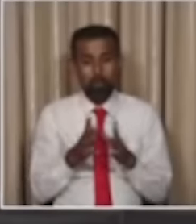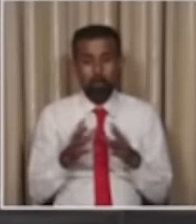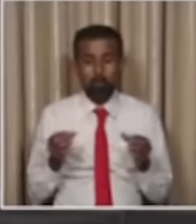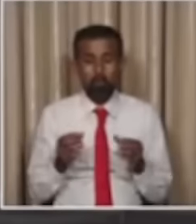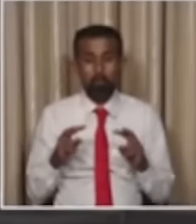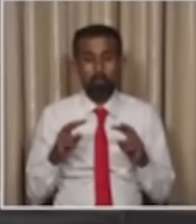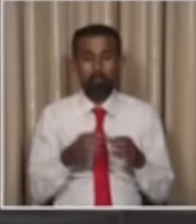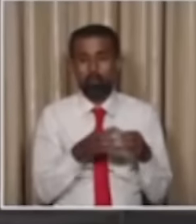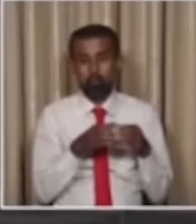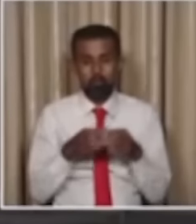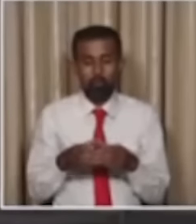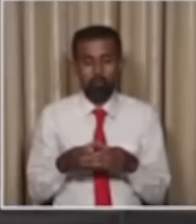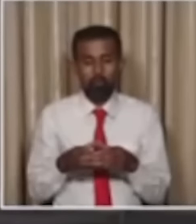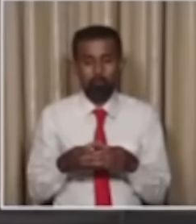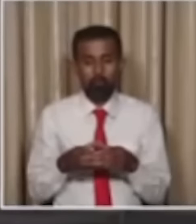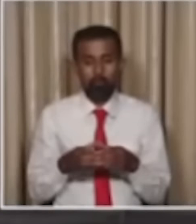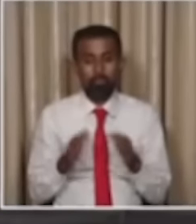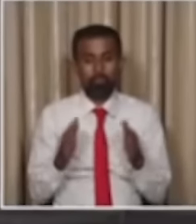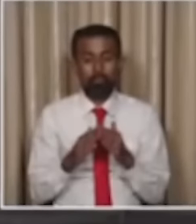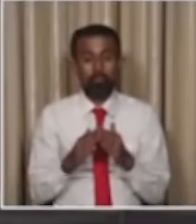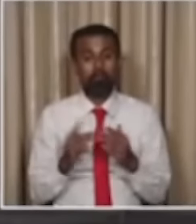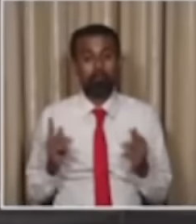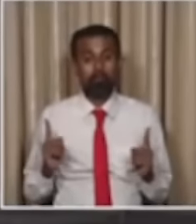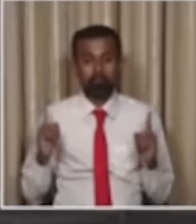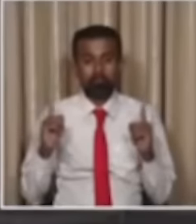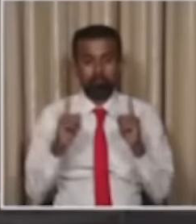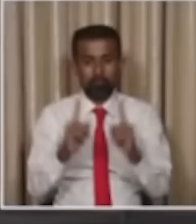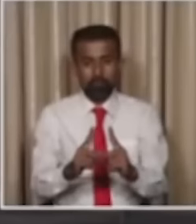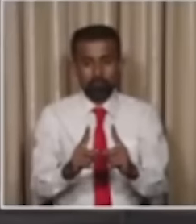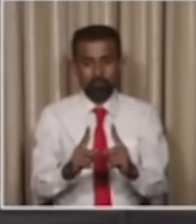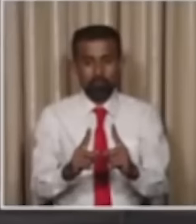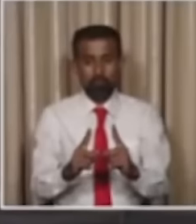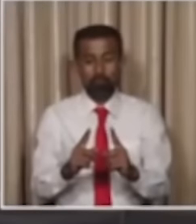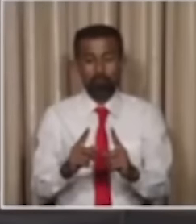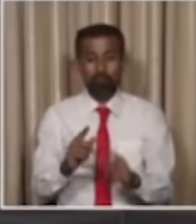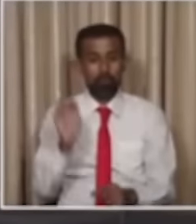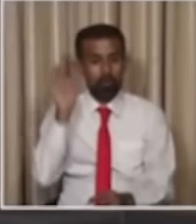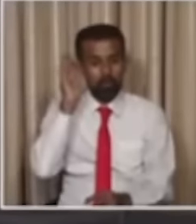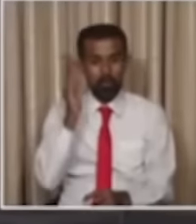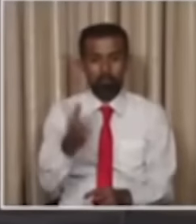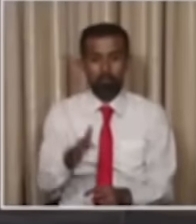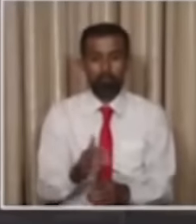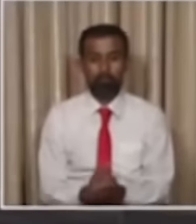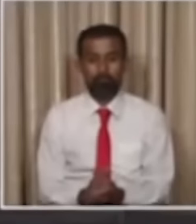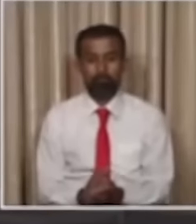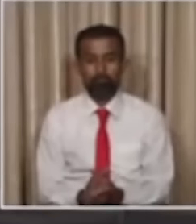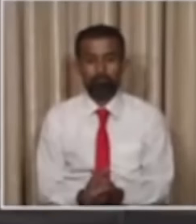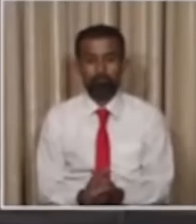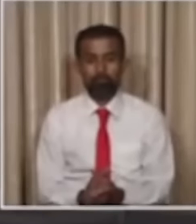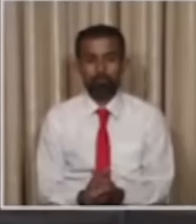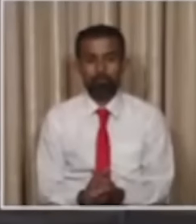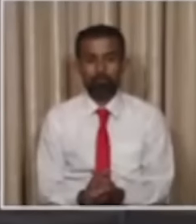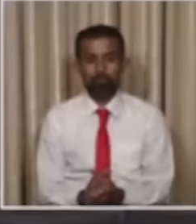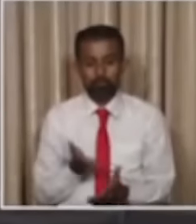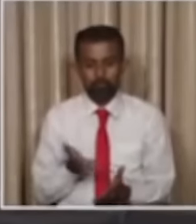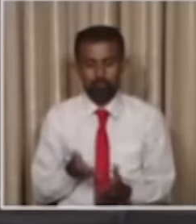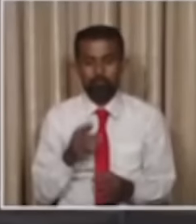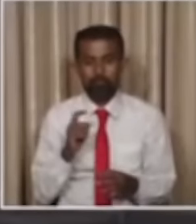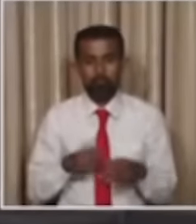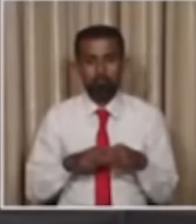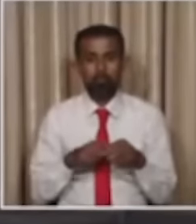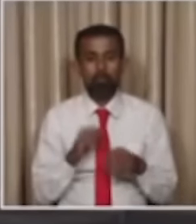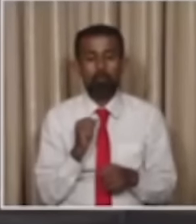විමර්ශන කොට්ටාශයද එම නිවසට ගොස් ඔහු පිළිබඳව විමසා ඇත. එමකෝ මේකේ තිබුණේ ප්‍රශ්නේ